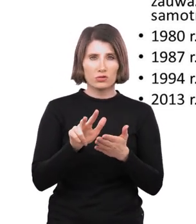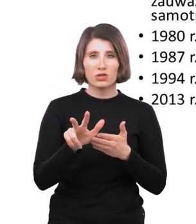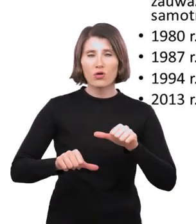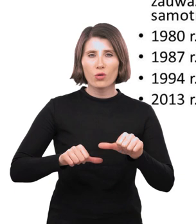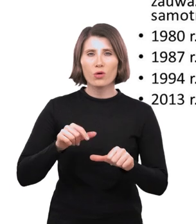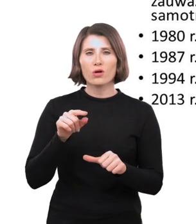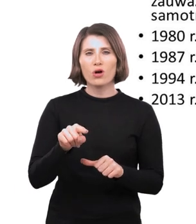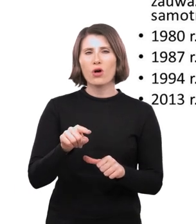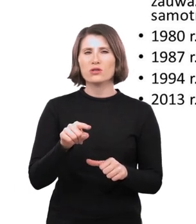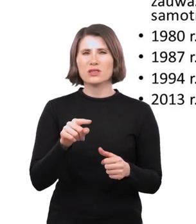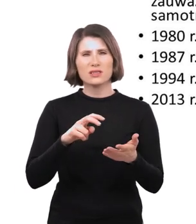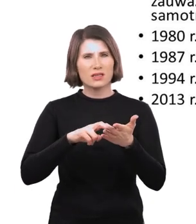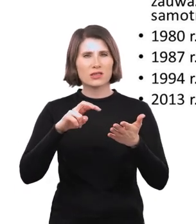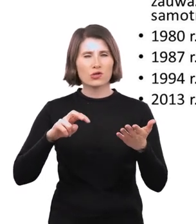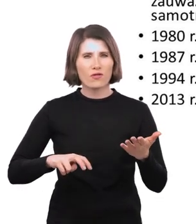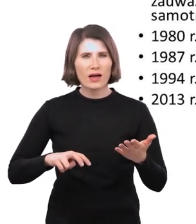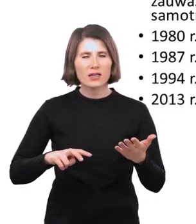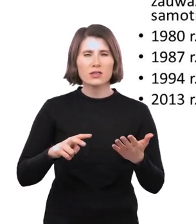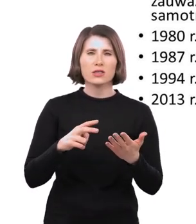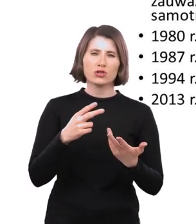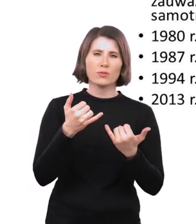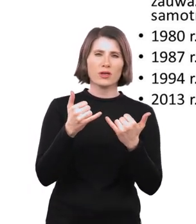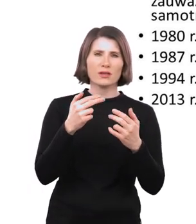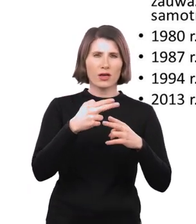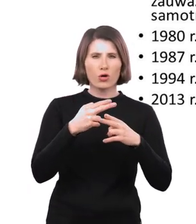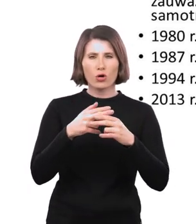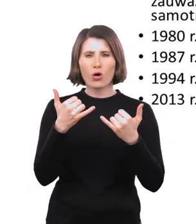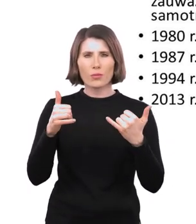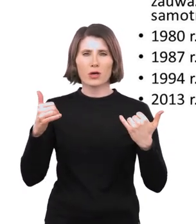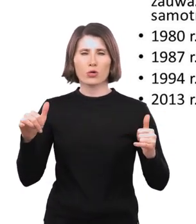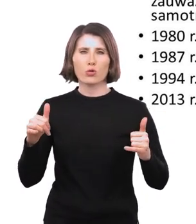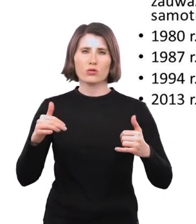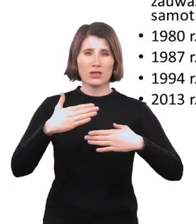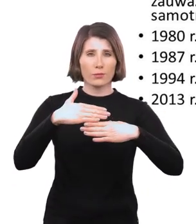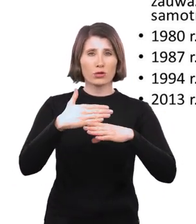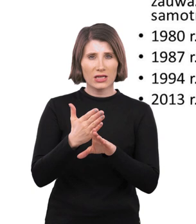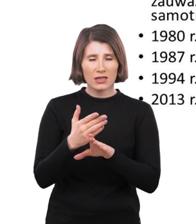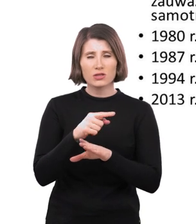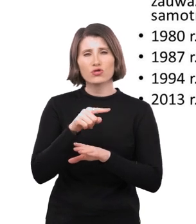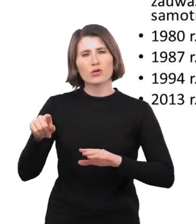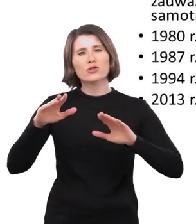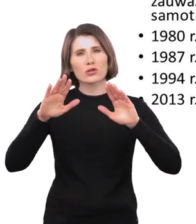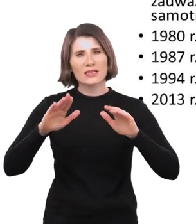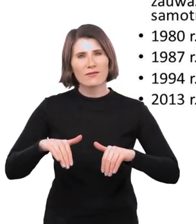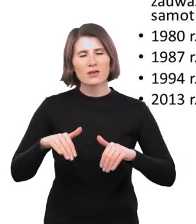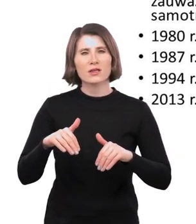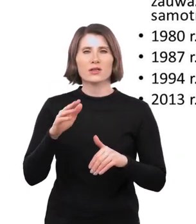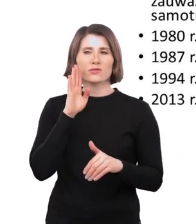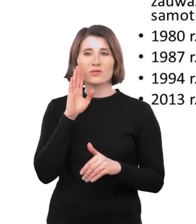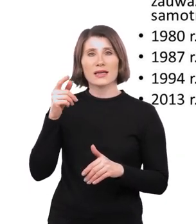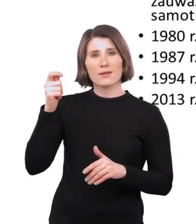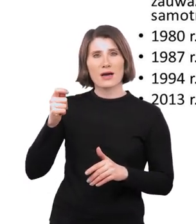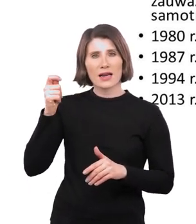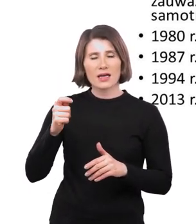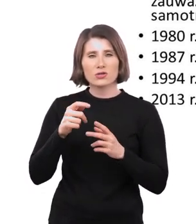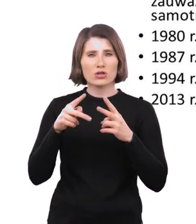zrezygnowała z wyróżniania tych poszczególnych jednostek, zostawiła właśnie ten taki parasol, spektrum zaburzeń autystycznych, w